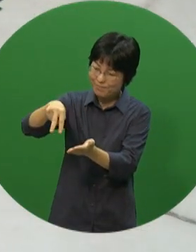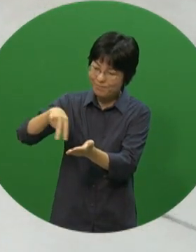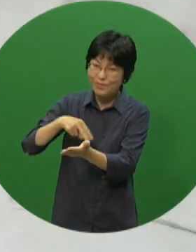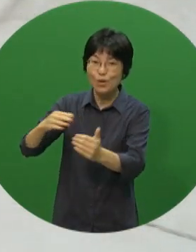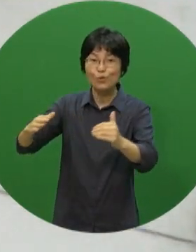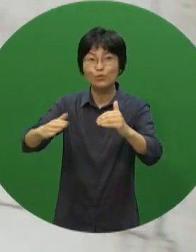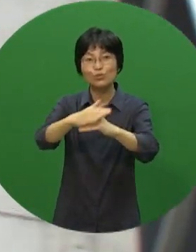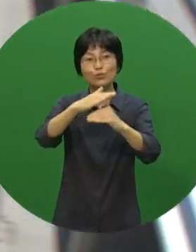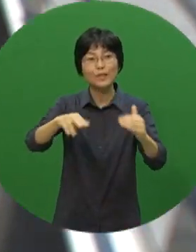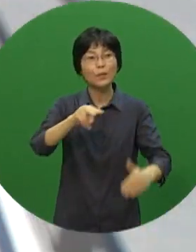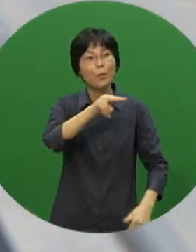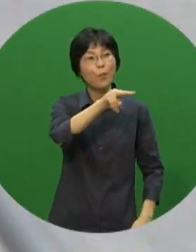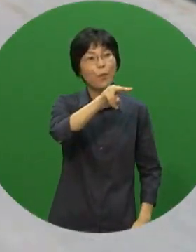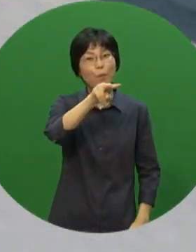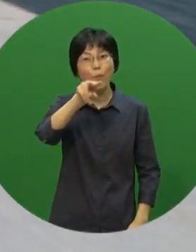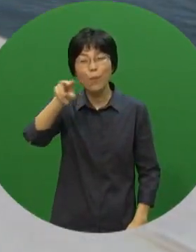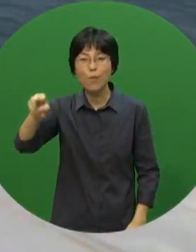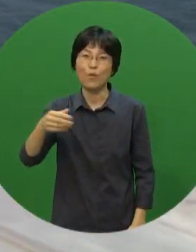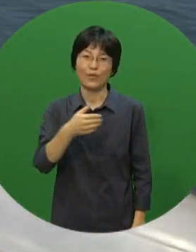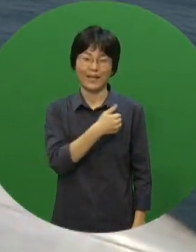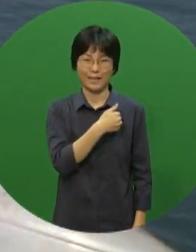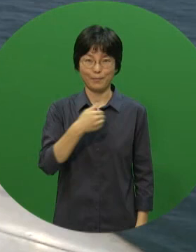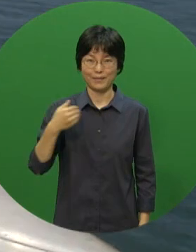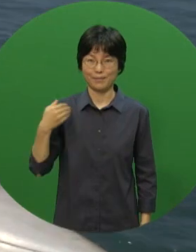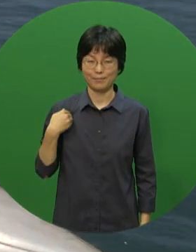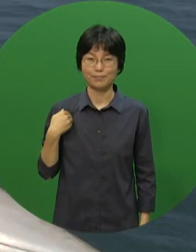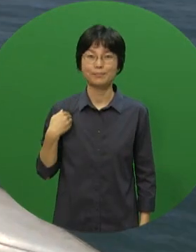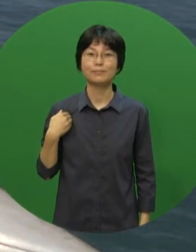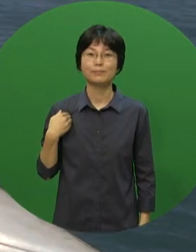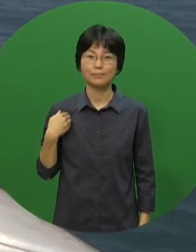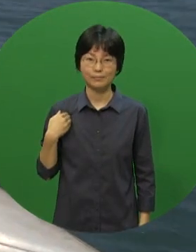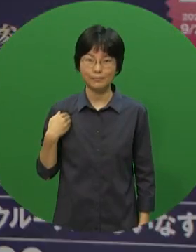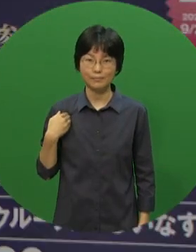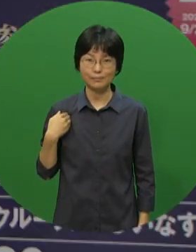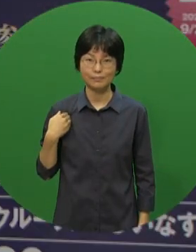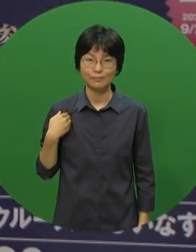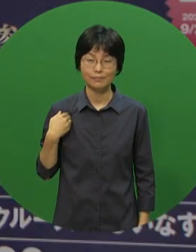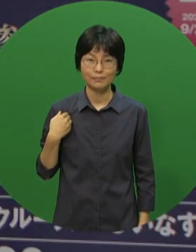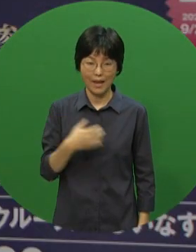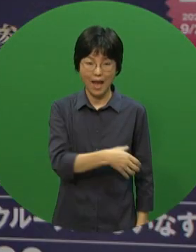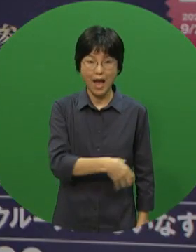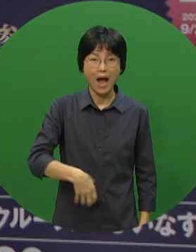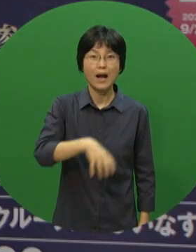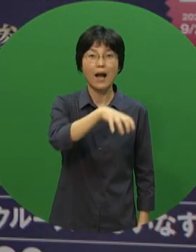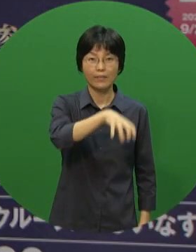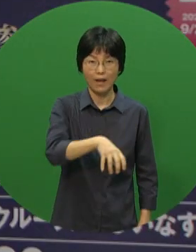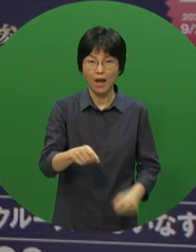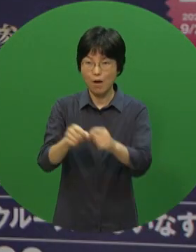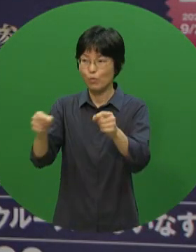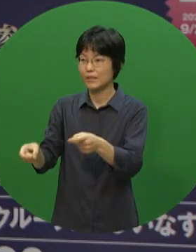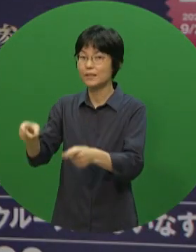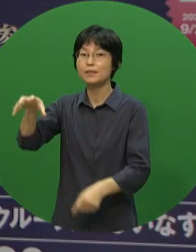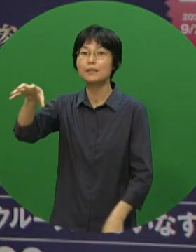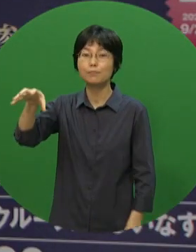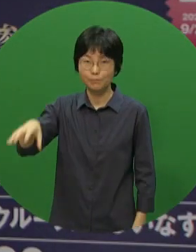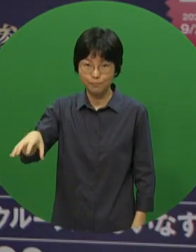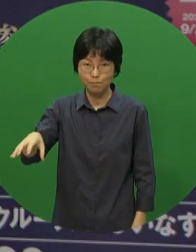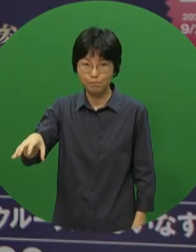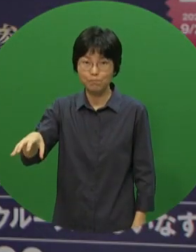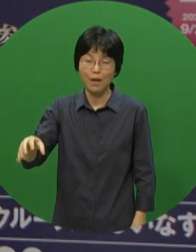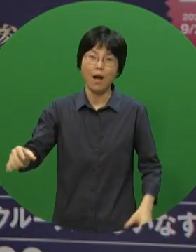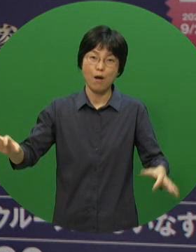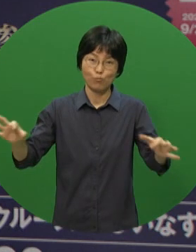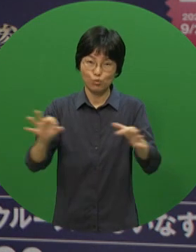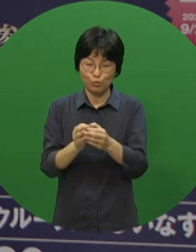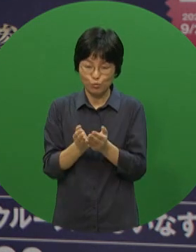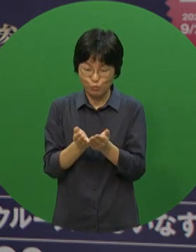デッキに出て眺望を楽しんだりもできます。 クイーンビートルの就航により博多と門司を結ぶ新